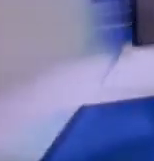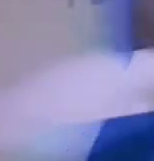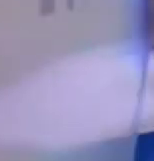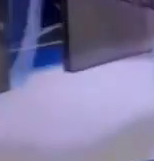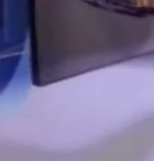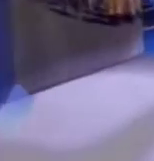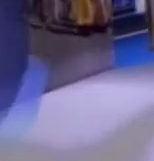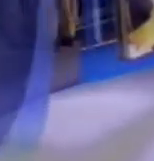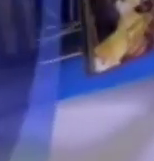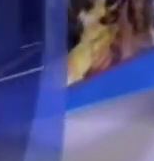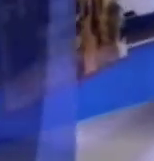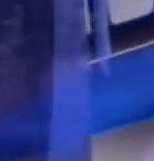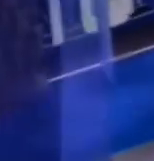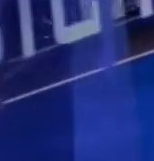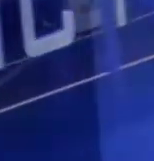Дякую!